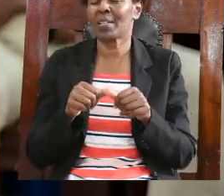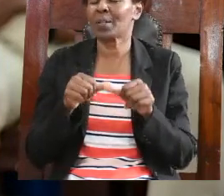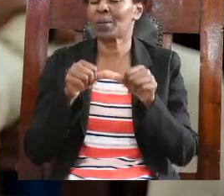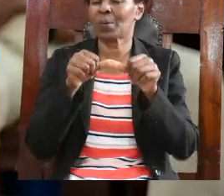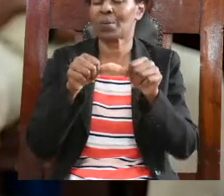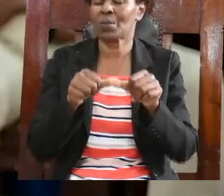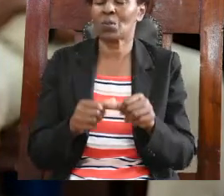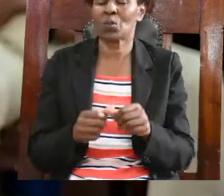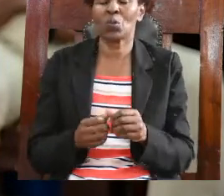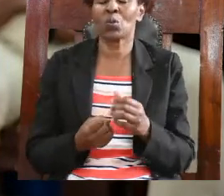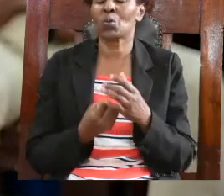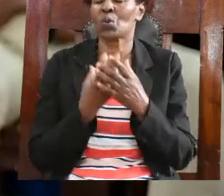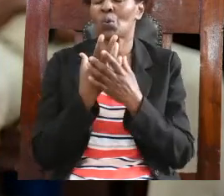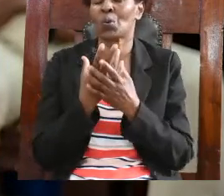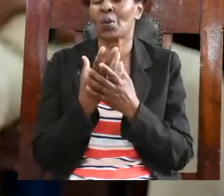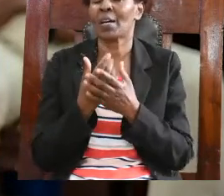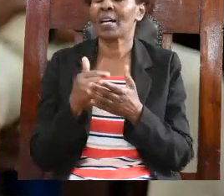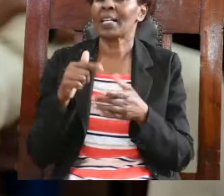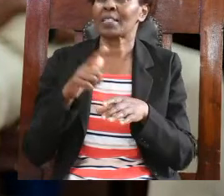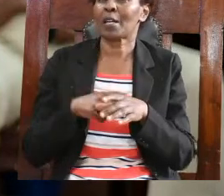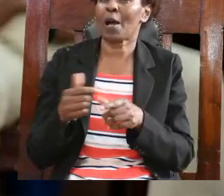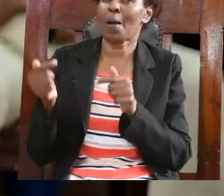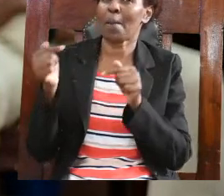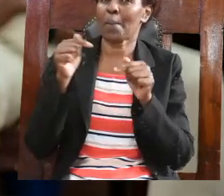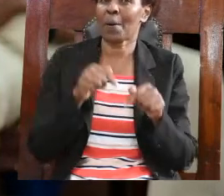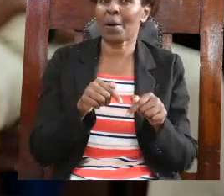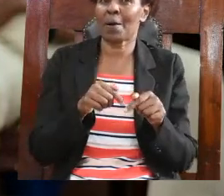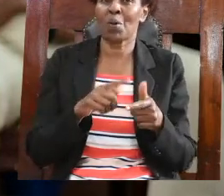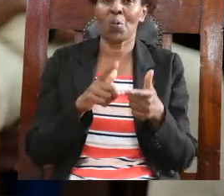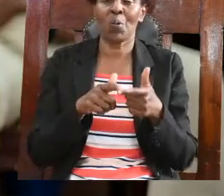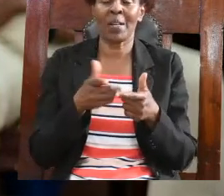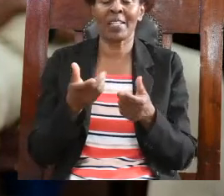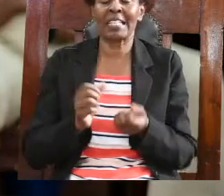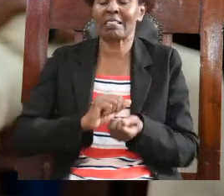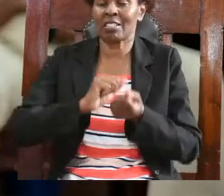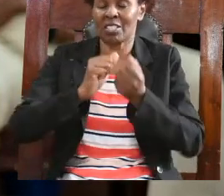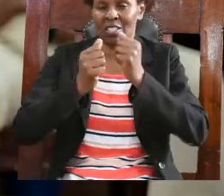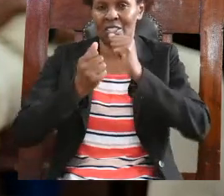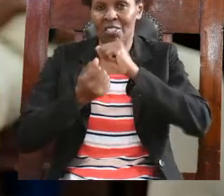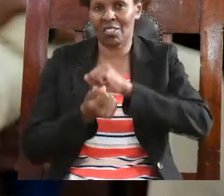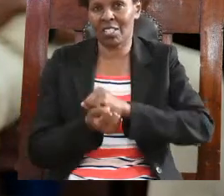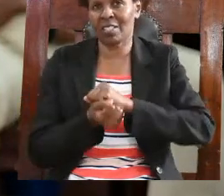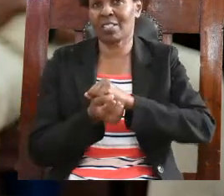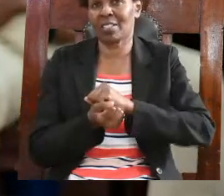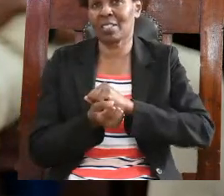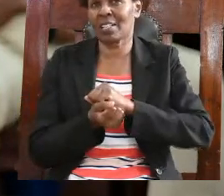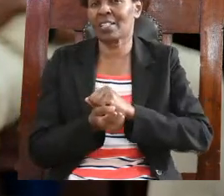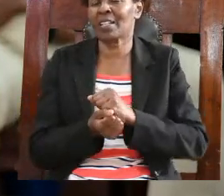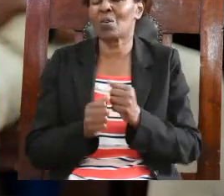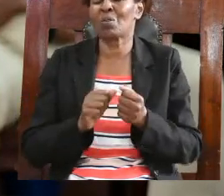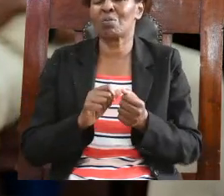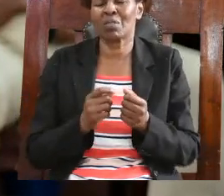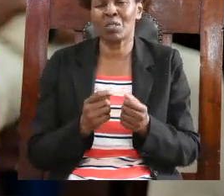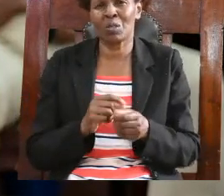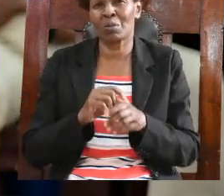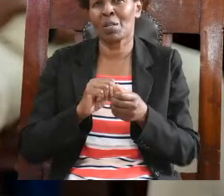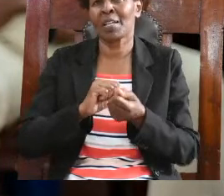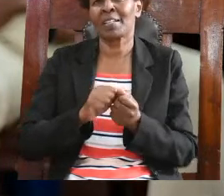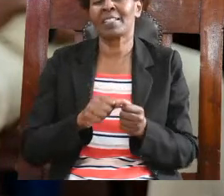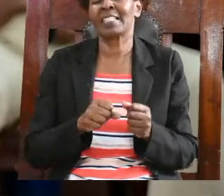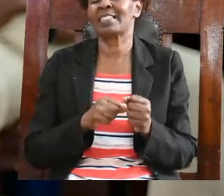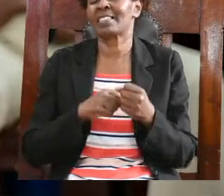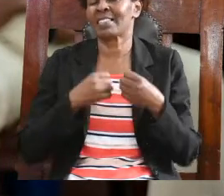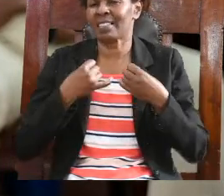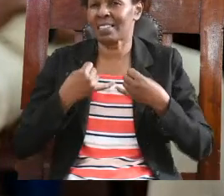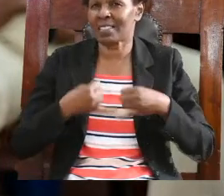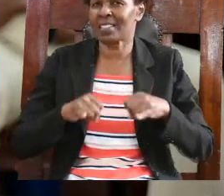anapoendelea kunafika mahali ambapo anabadilishwa. Na anapoendelea kubadilika ni kung'ang'ana,